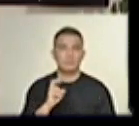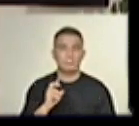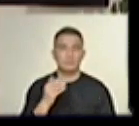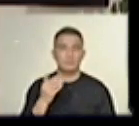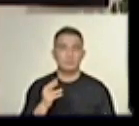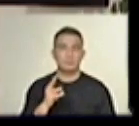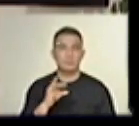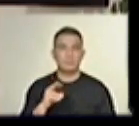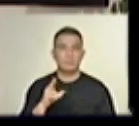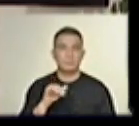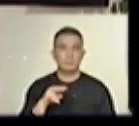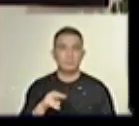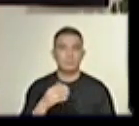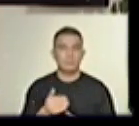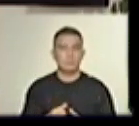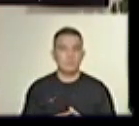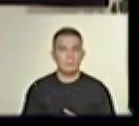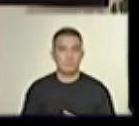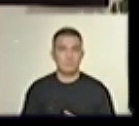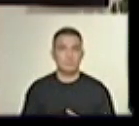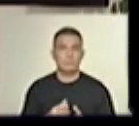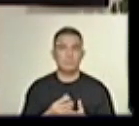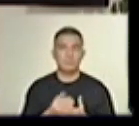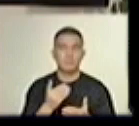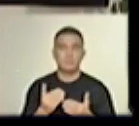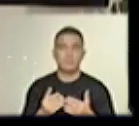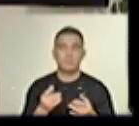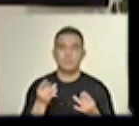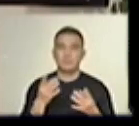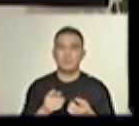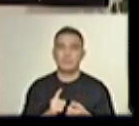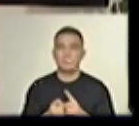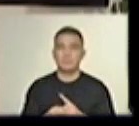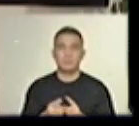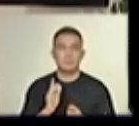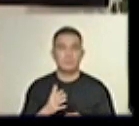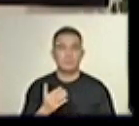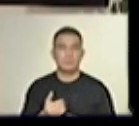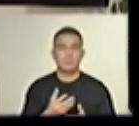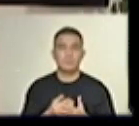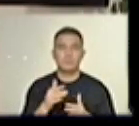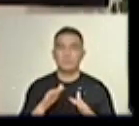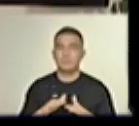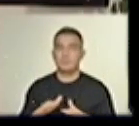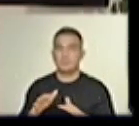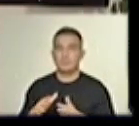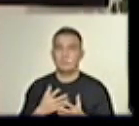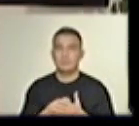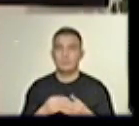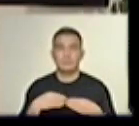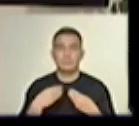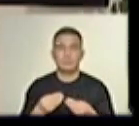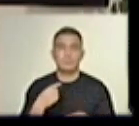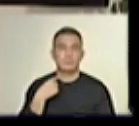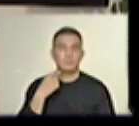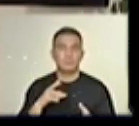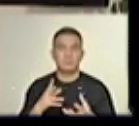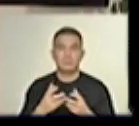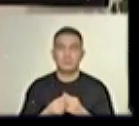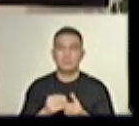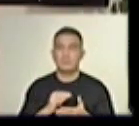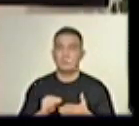moduliga. Mana shu ko'rinishda ifodani soddalashtirib olsak va o'rniga berilgan qiymatlarni qo'yib